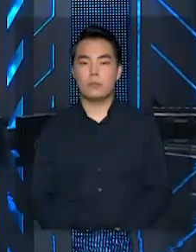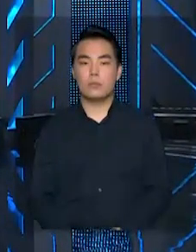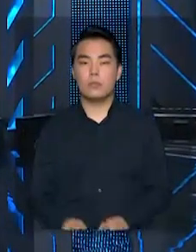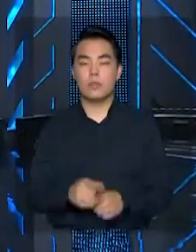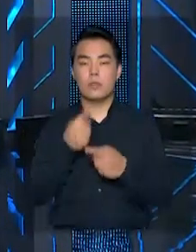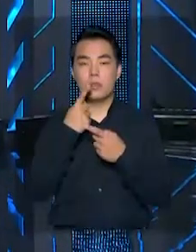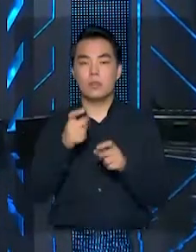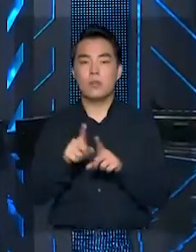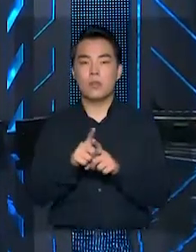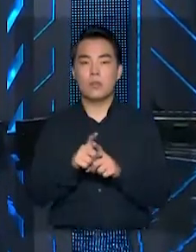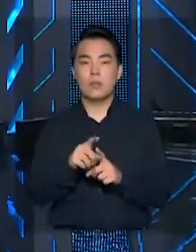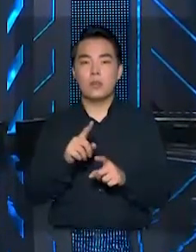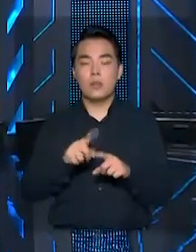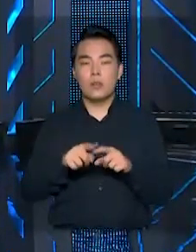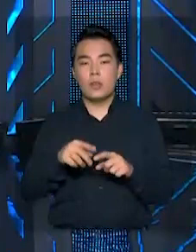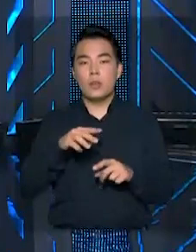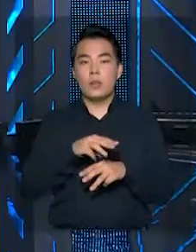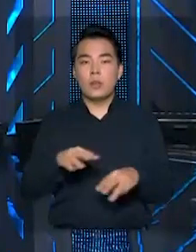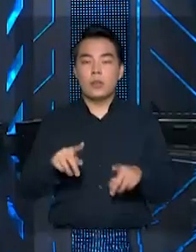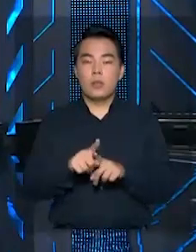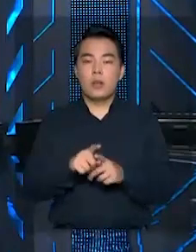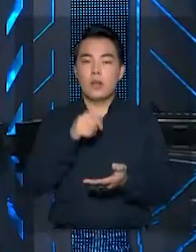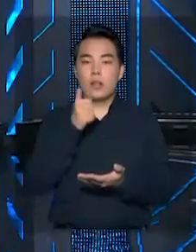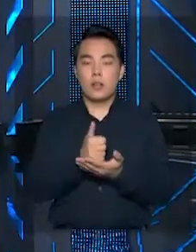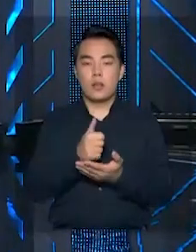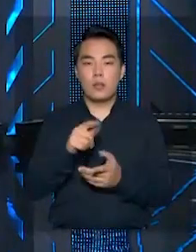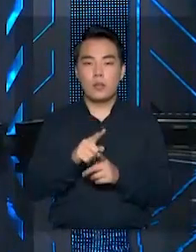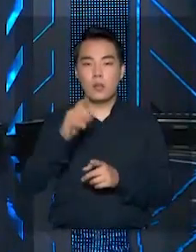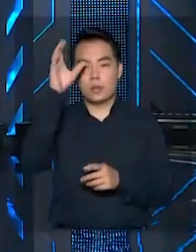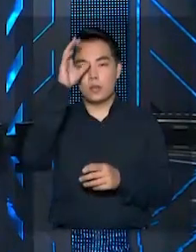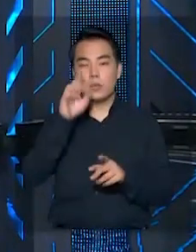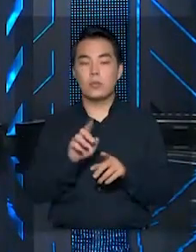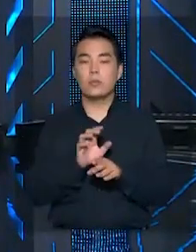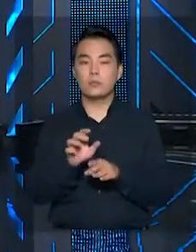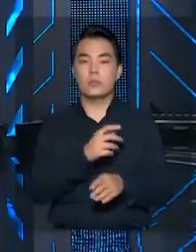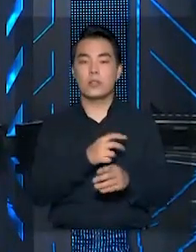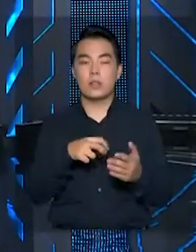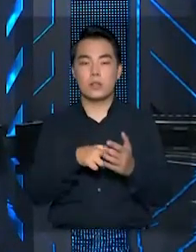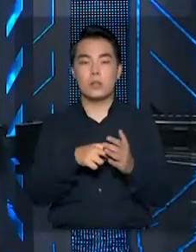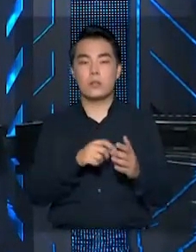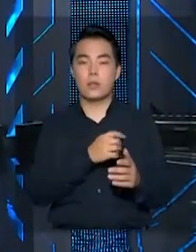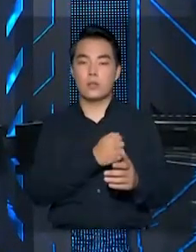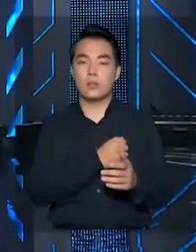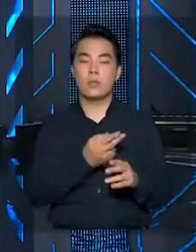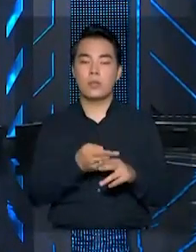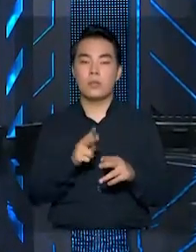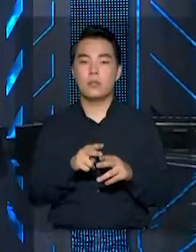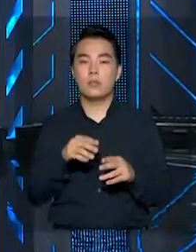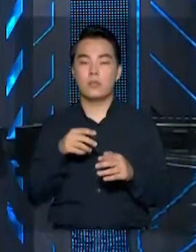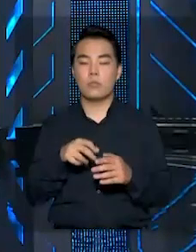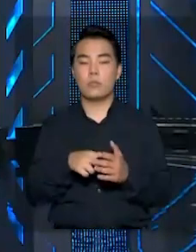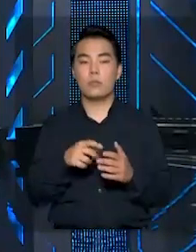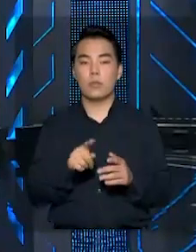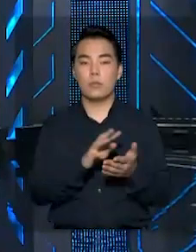Терең күйзеліспен қабылдадым. Мемлекет басшысы Түркия президентіне көңіл айту жедел хатын жолдады. Ол осындай қиын сәтте бауырлас